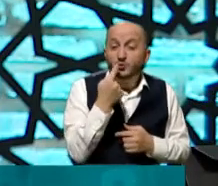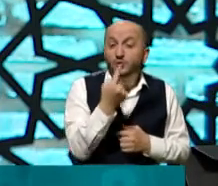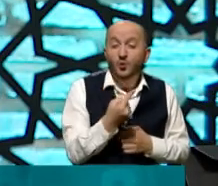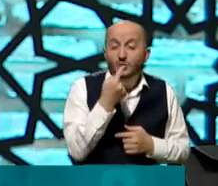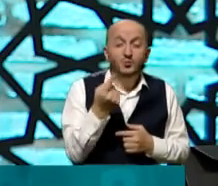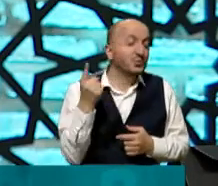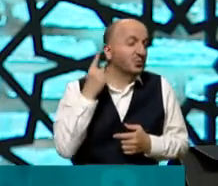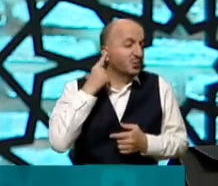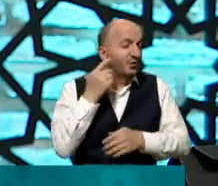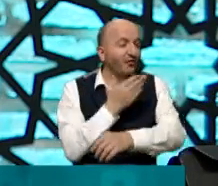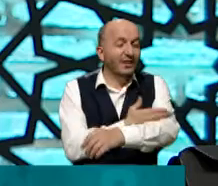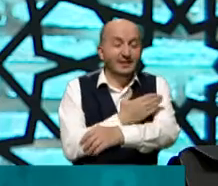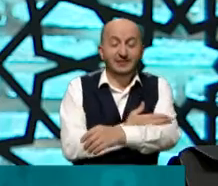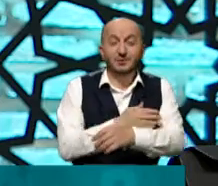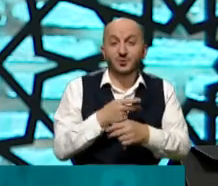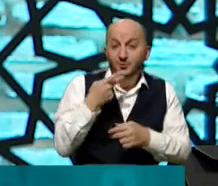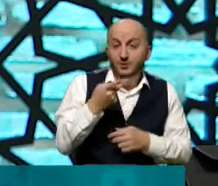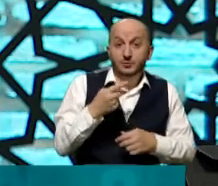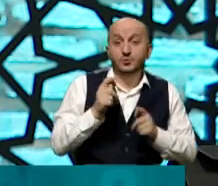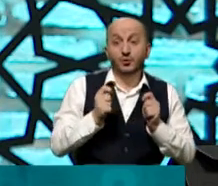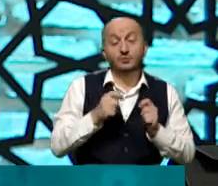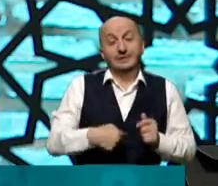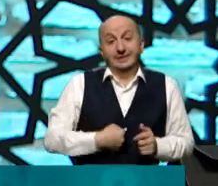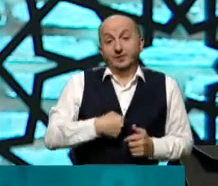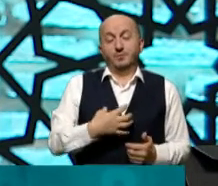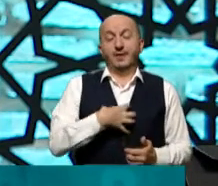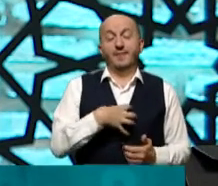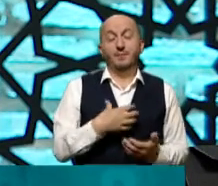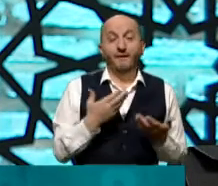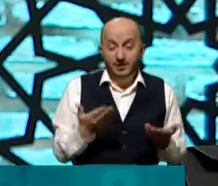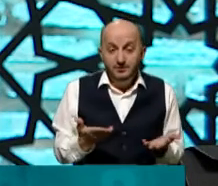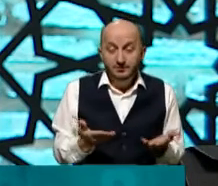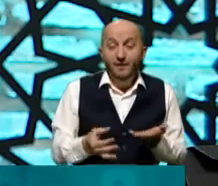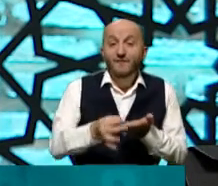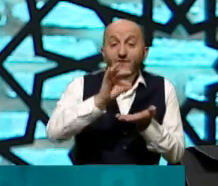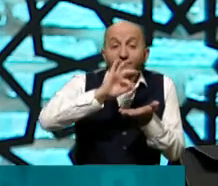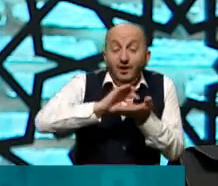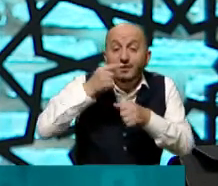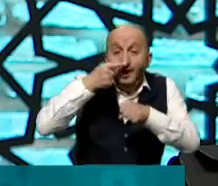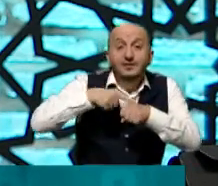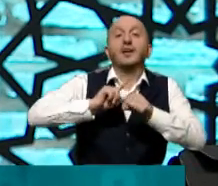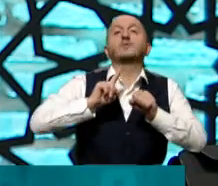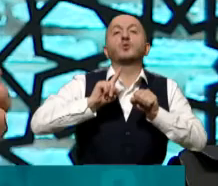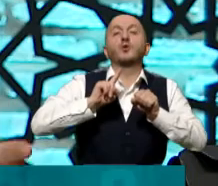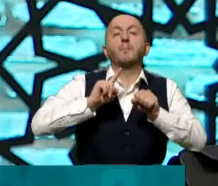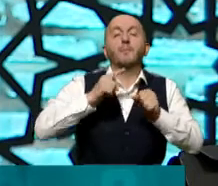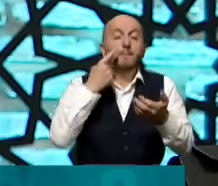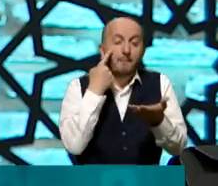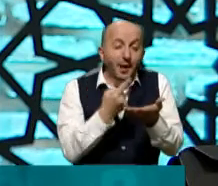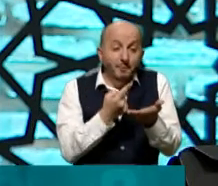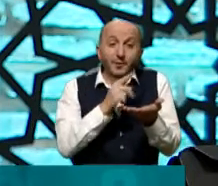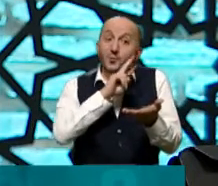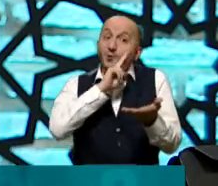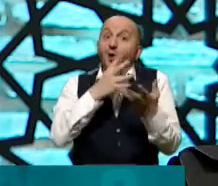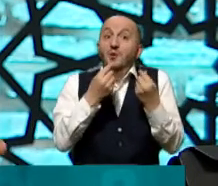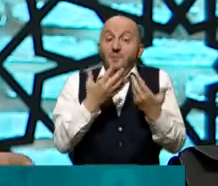duyuyoruz vatandaştan, ben bunu söylemek zorunda hissediyorum kendimi. Evet, fala inanmıyorum. Baktırmanın da günah olduğunu